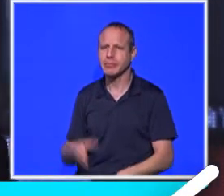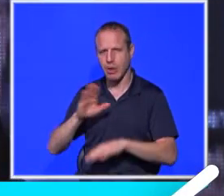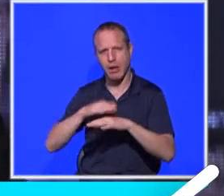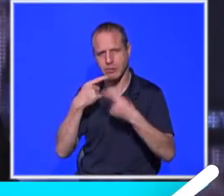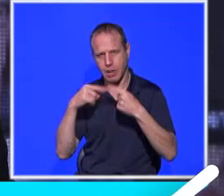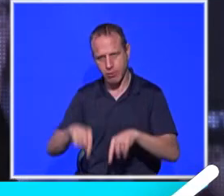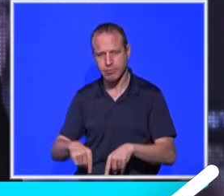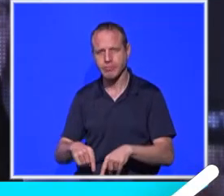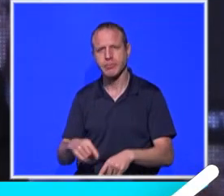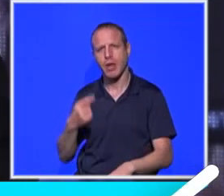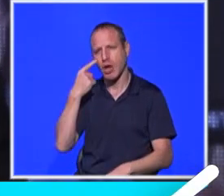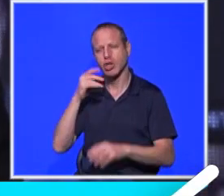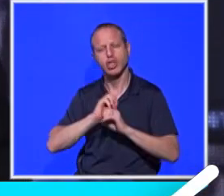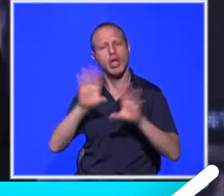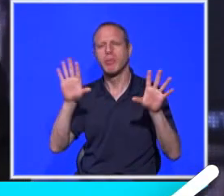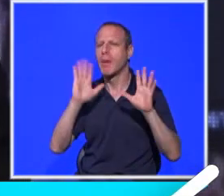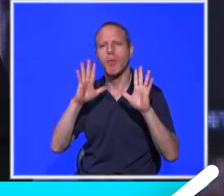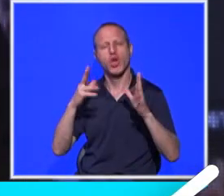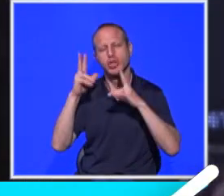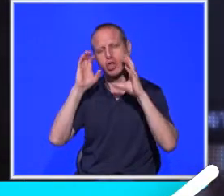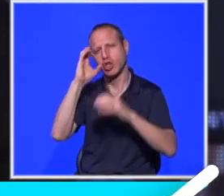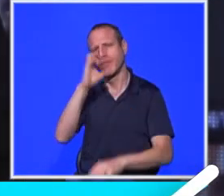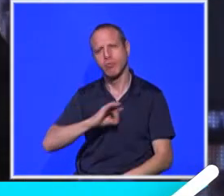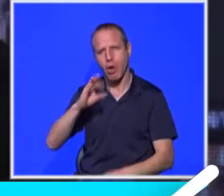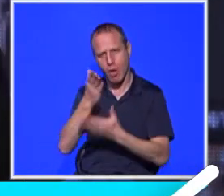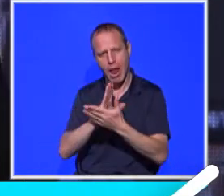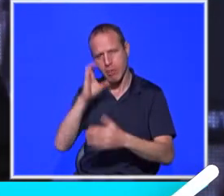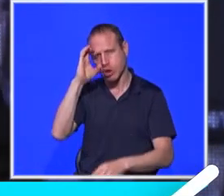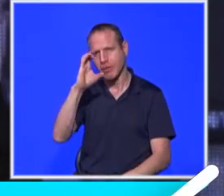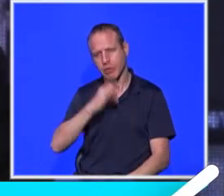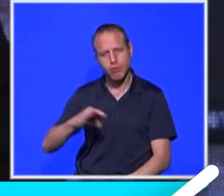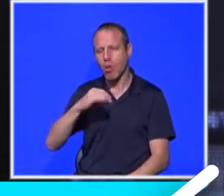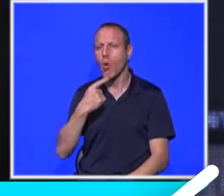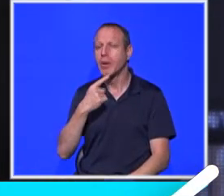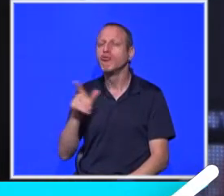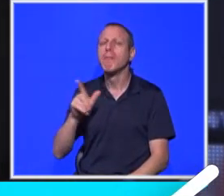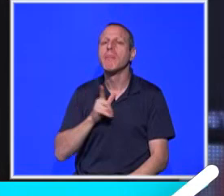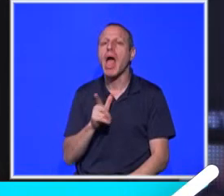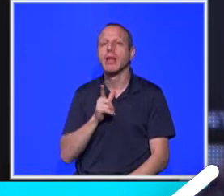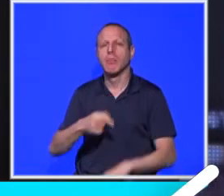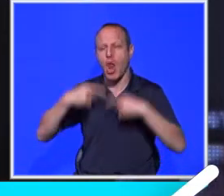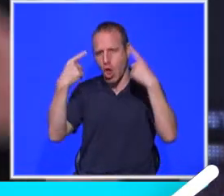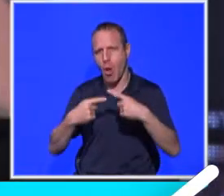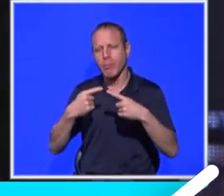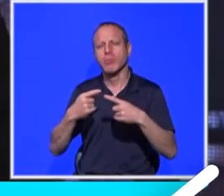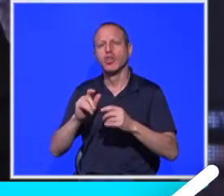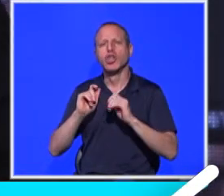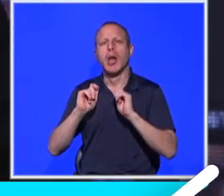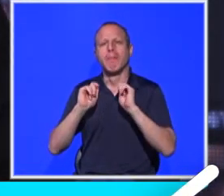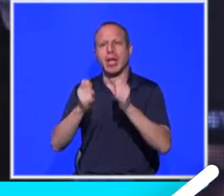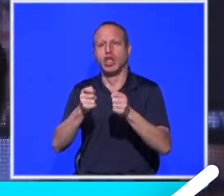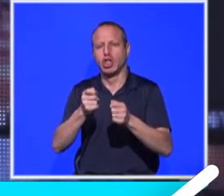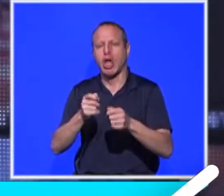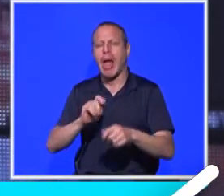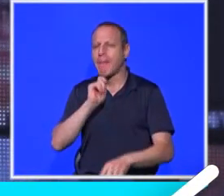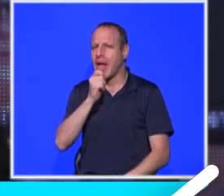על השיחה הזאת. הרשמת גם מאוד את הצופים שלנו. חלק מהצופים שלנו אומרים שהם מחכים ליום שבו מגישה